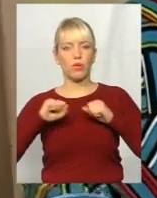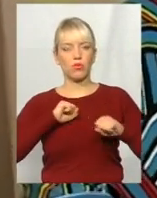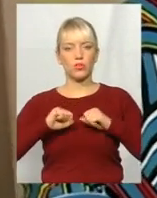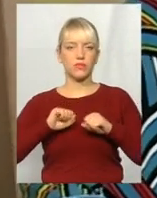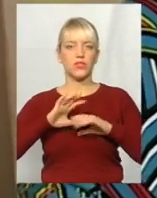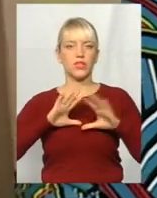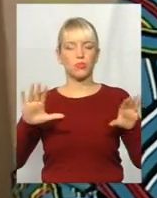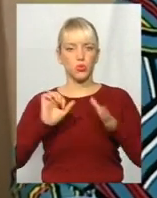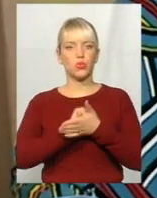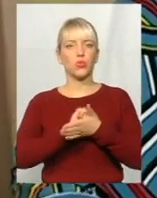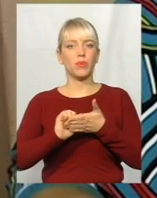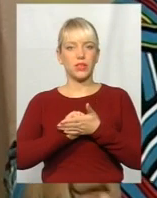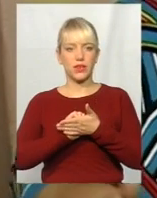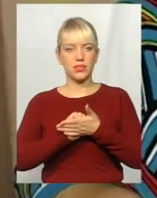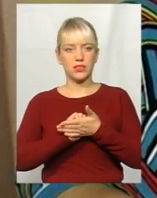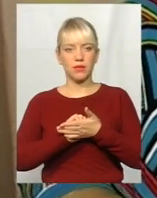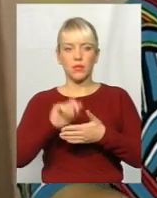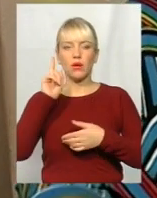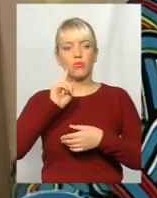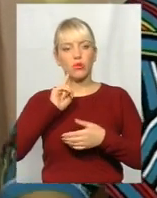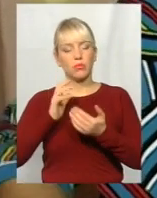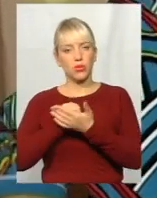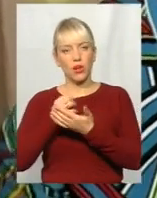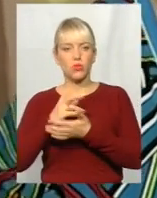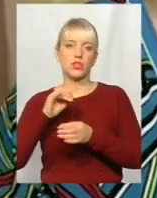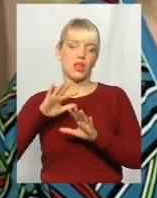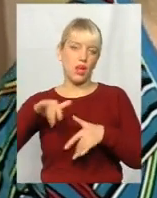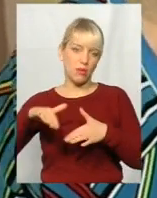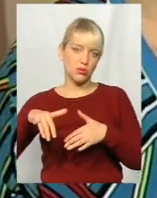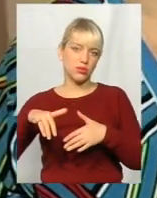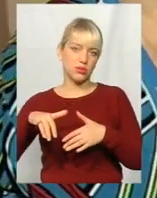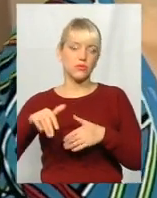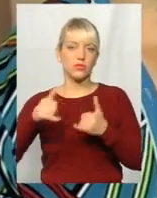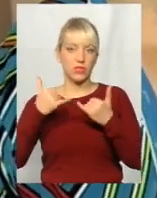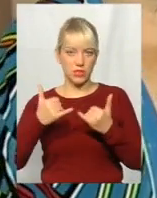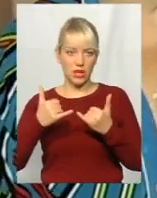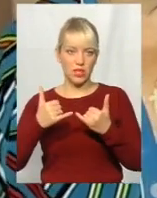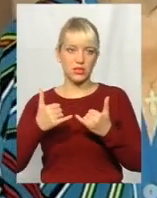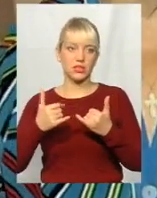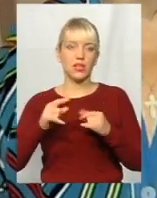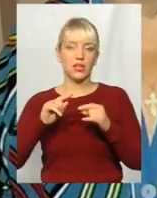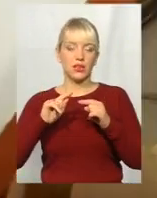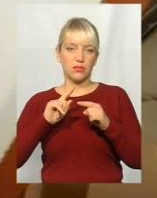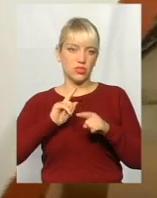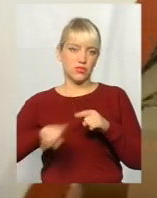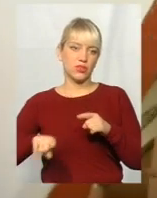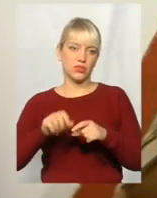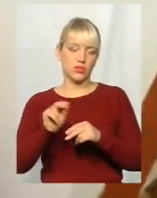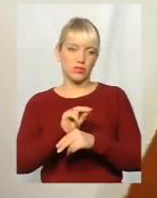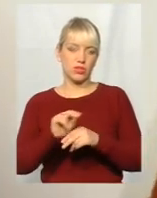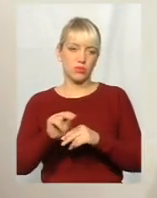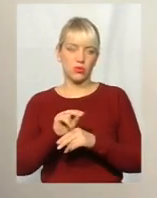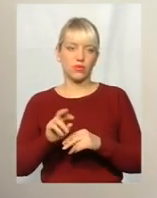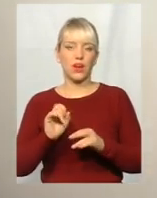не було документації, поки понаходили, а потім от зараз реагували дуже швидко. А як